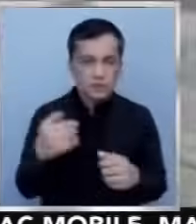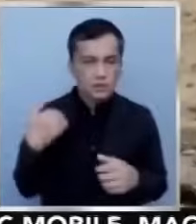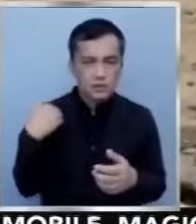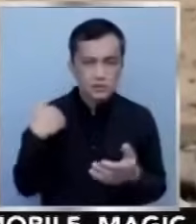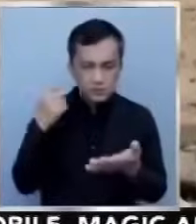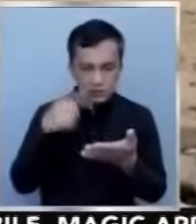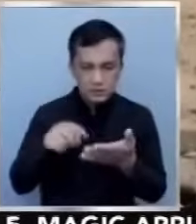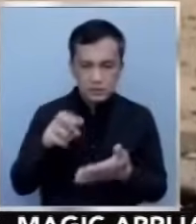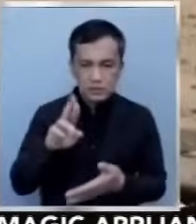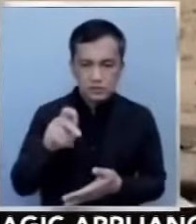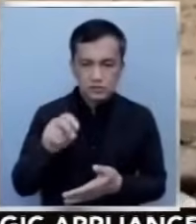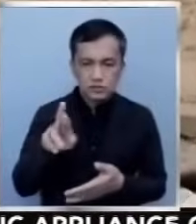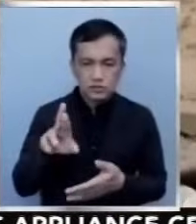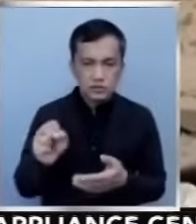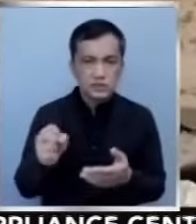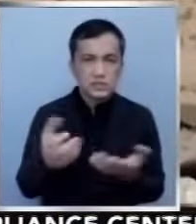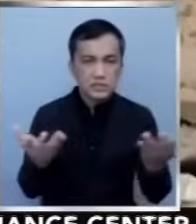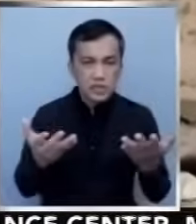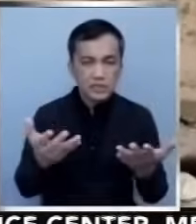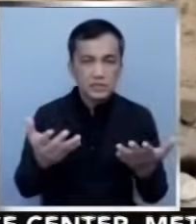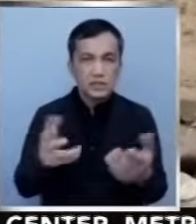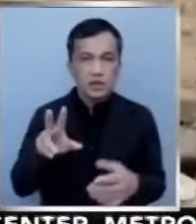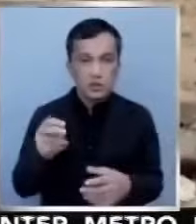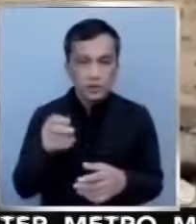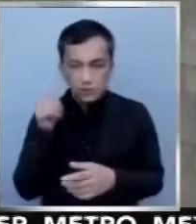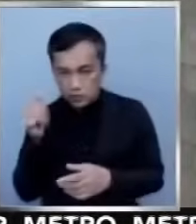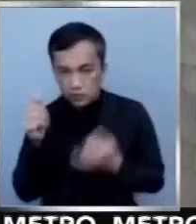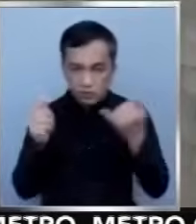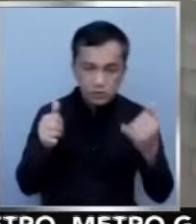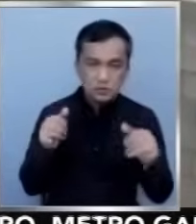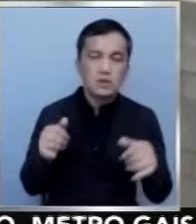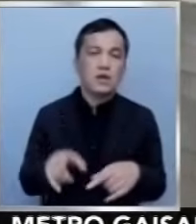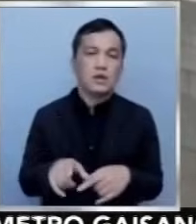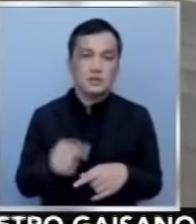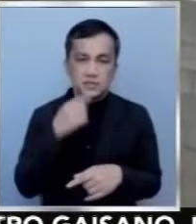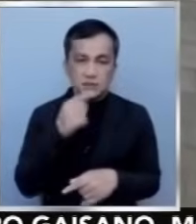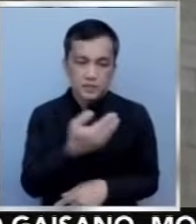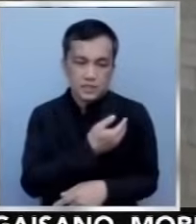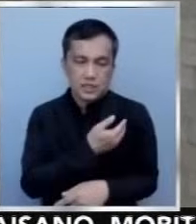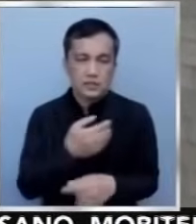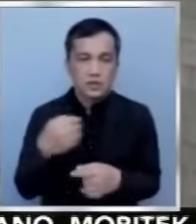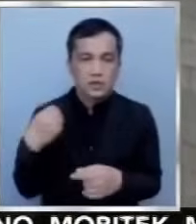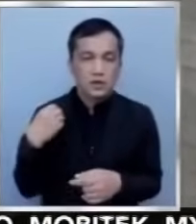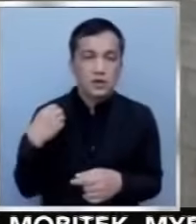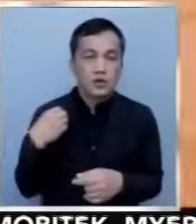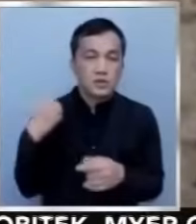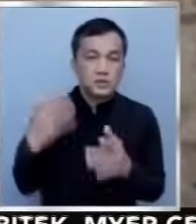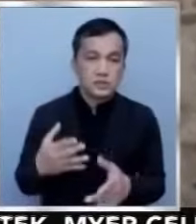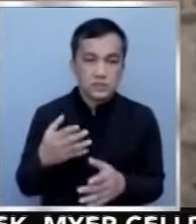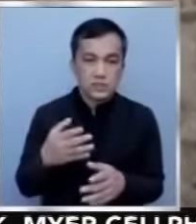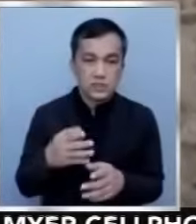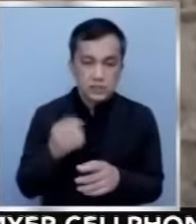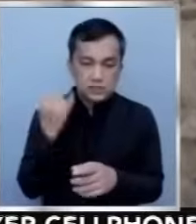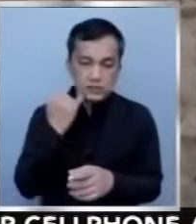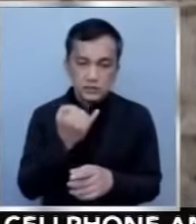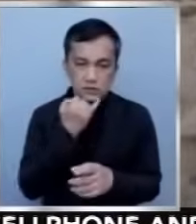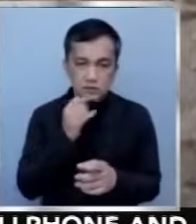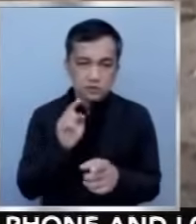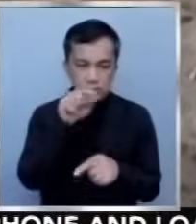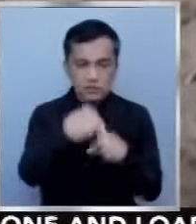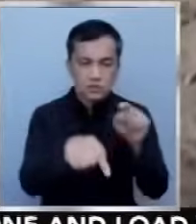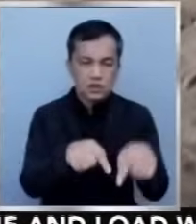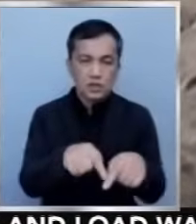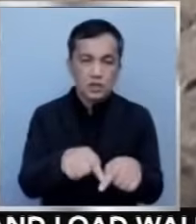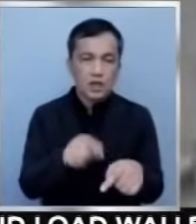kung saan at kailan kuha ang parehong video. Pero ayon sa Gaza health officials, inatake ng Israeli ang maghasi refugee camp